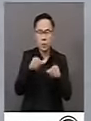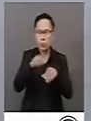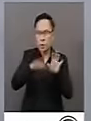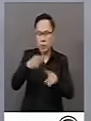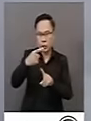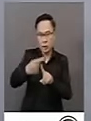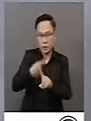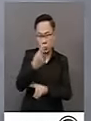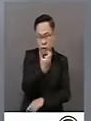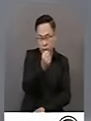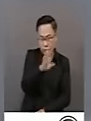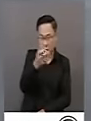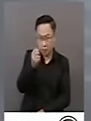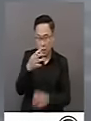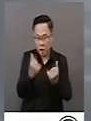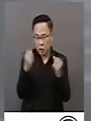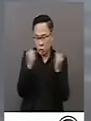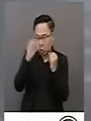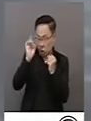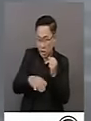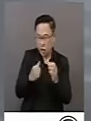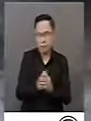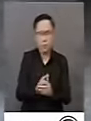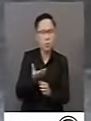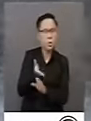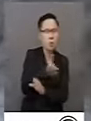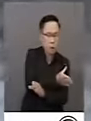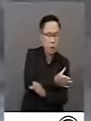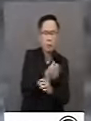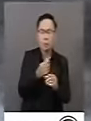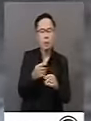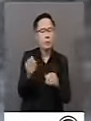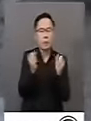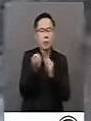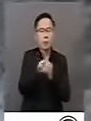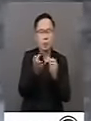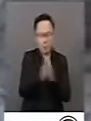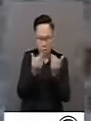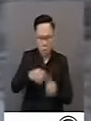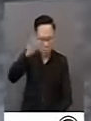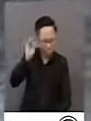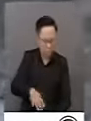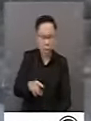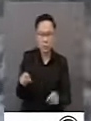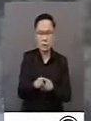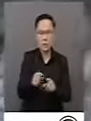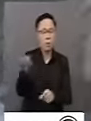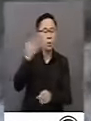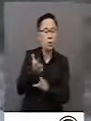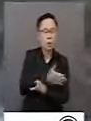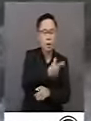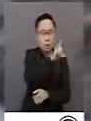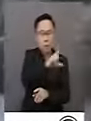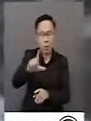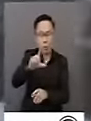14-15มกราคมสำหรับความหนาวเย็นช่วงที่ผ่านๆมานะครับเทียบไม่ได้กับครั้งนี้เพราะเท่าที่ผ่านมาเป็นเพียงร่อง